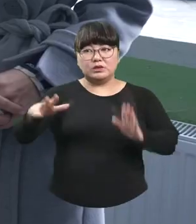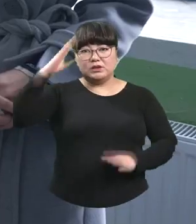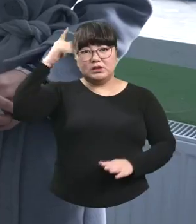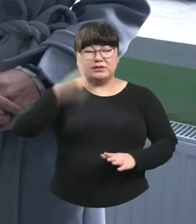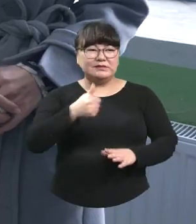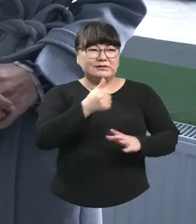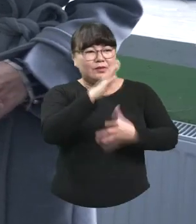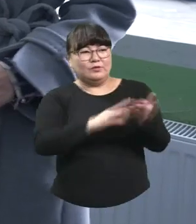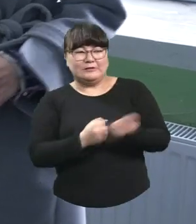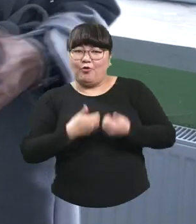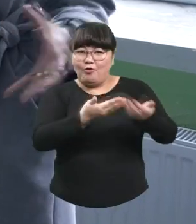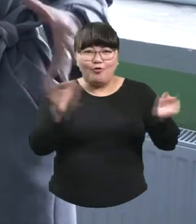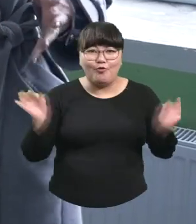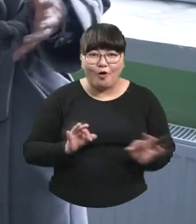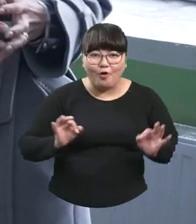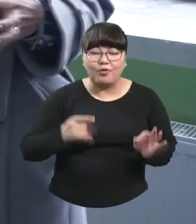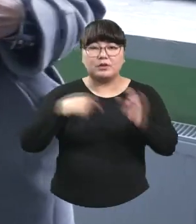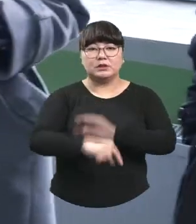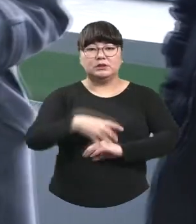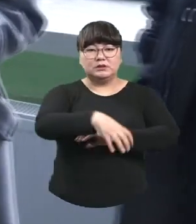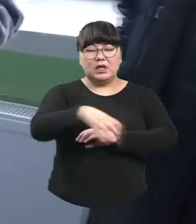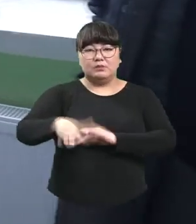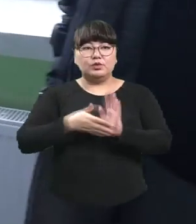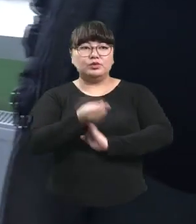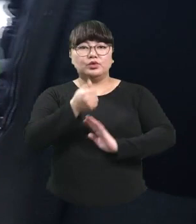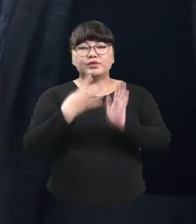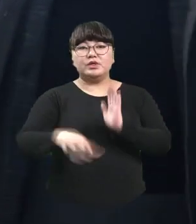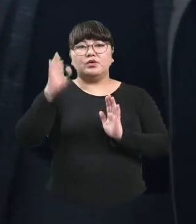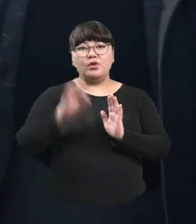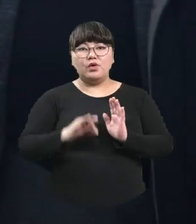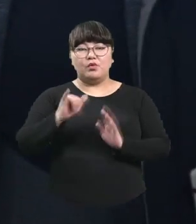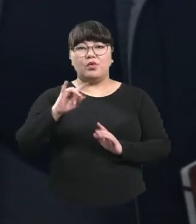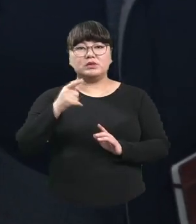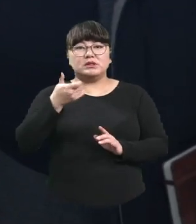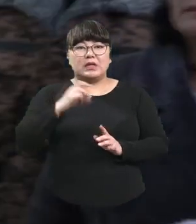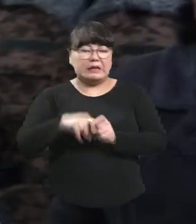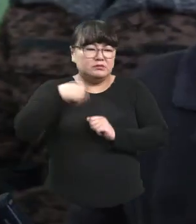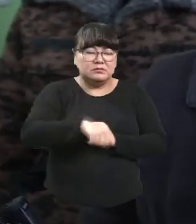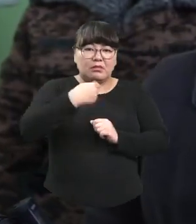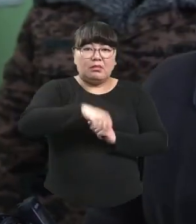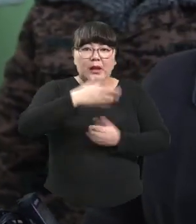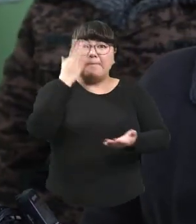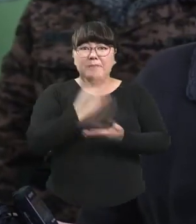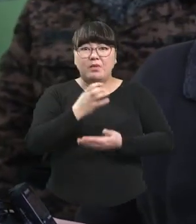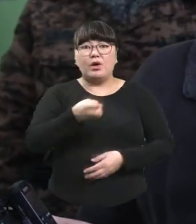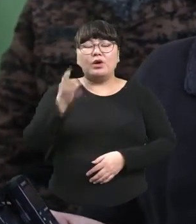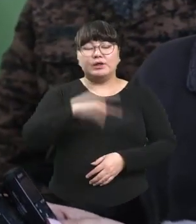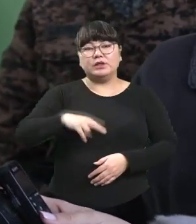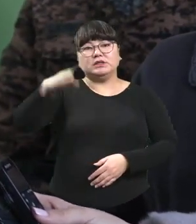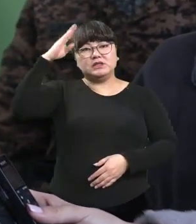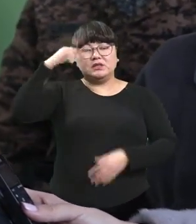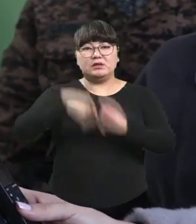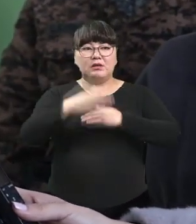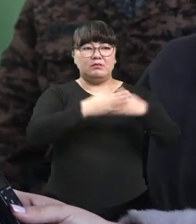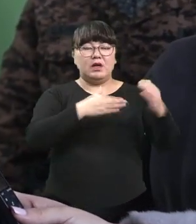хамгаалах салбарт дорвитой хөрөнгө оруулалт хийгдээгүй. Салбарын нийт төсвийн 90 орчим хувь нь урсгал зардал зориулагдаж байгаагийн улмаас